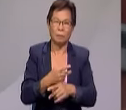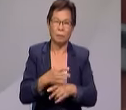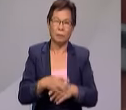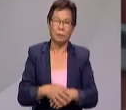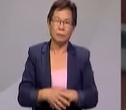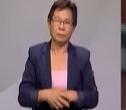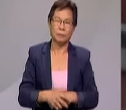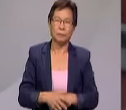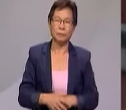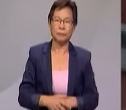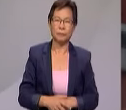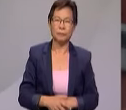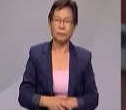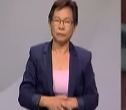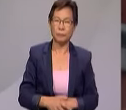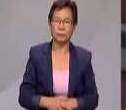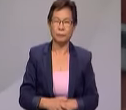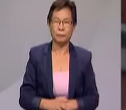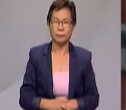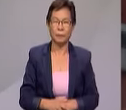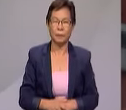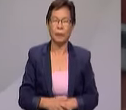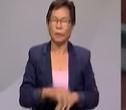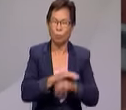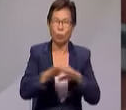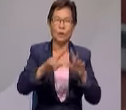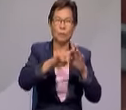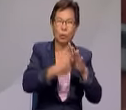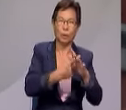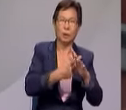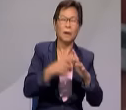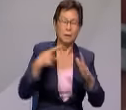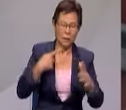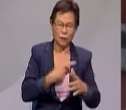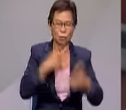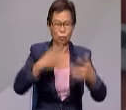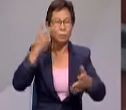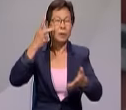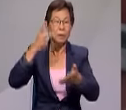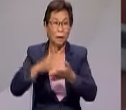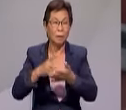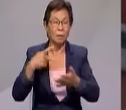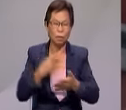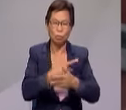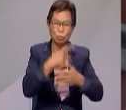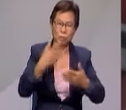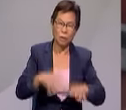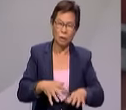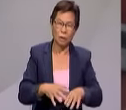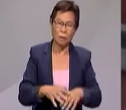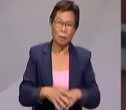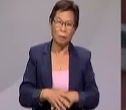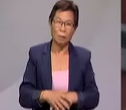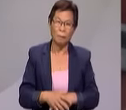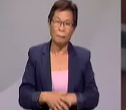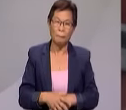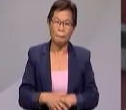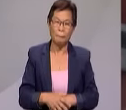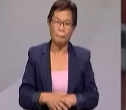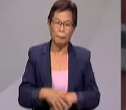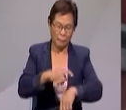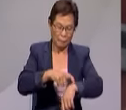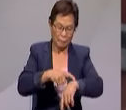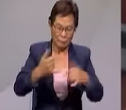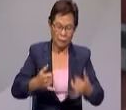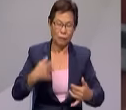So, ia satu permulaan atau bukan sebenarnya bukan satu permulaan lah. Kita telah mengenal pasti, kita telah develop. So, kita berada pada masa